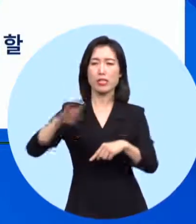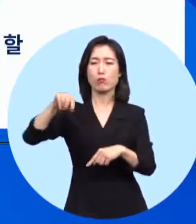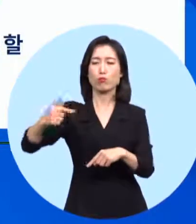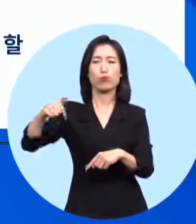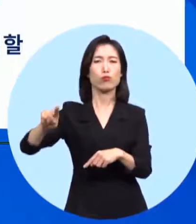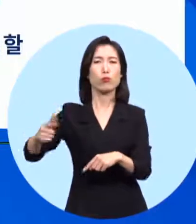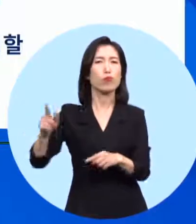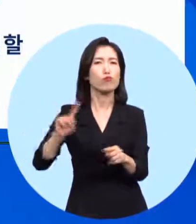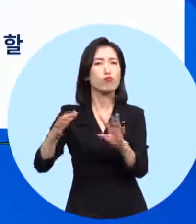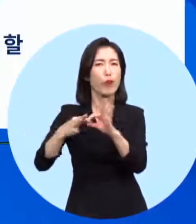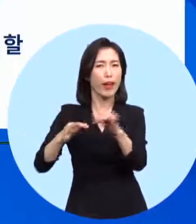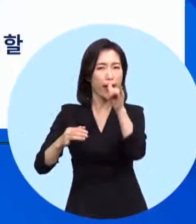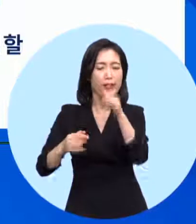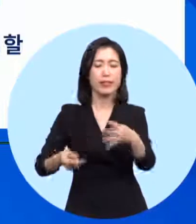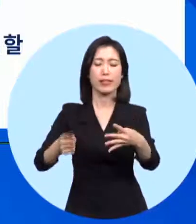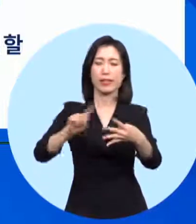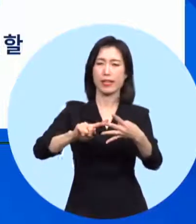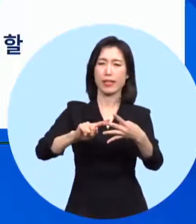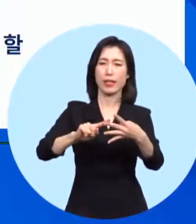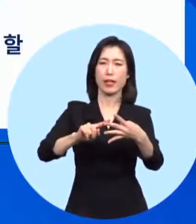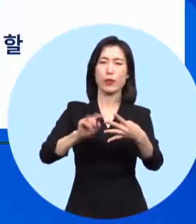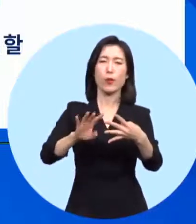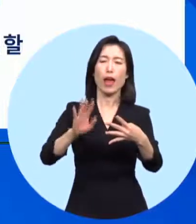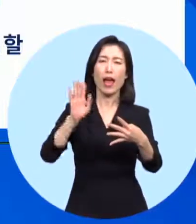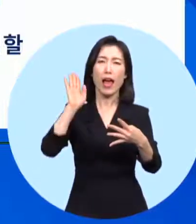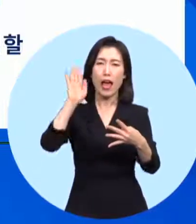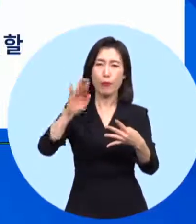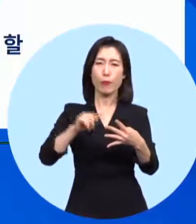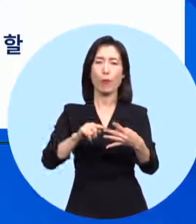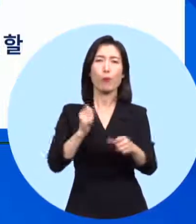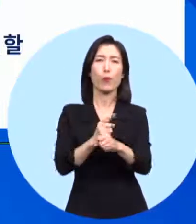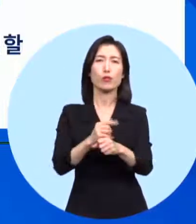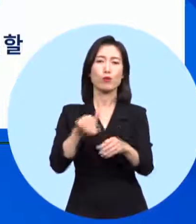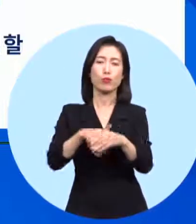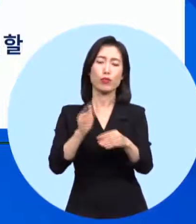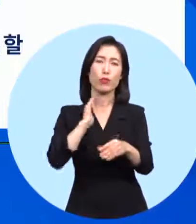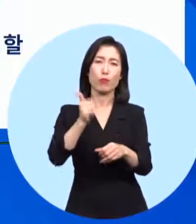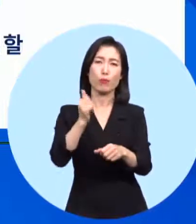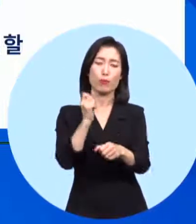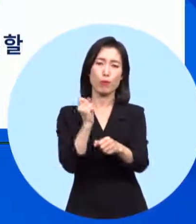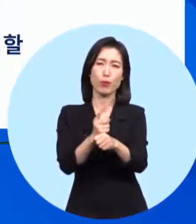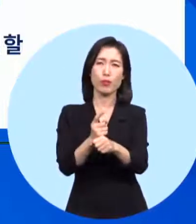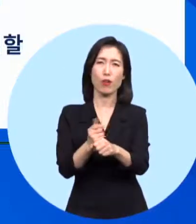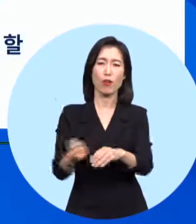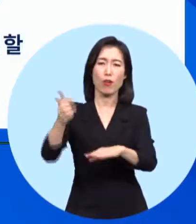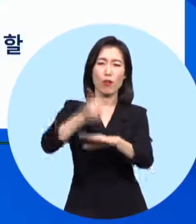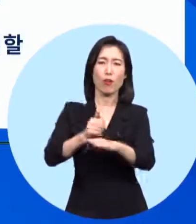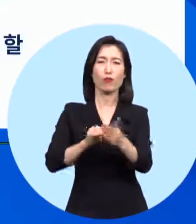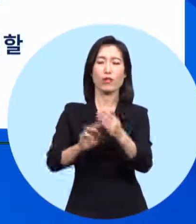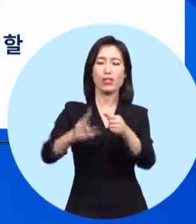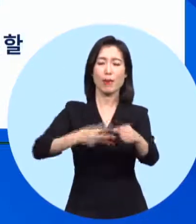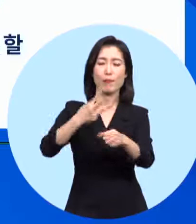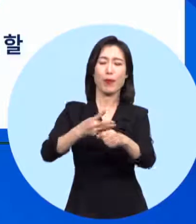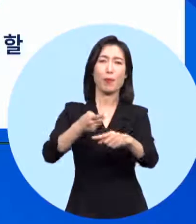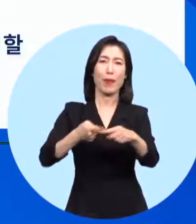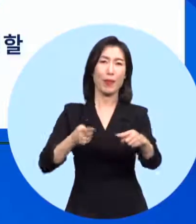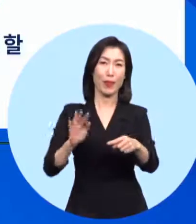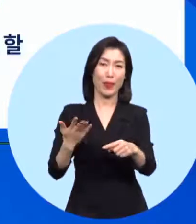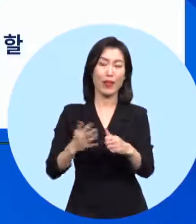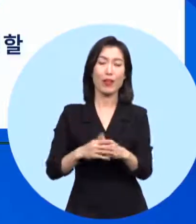있는지, 두 번째는 벌써 3년 반이 됐네요. 문재인 정부가 출범해서 정했던 국정과제